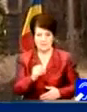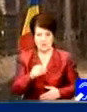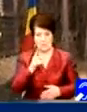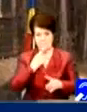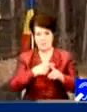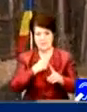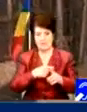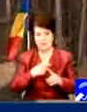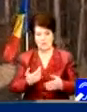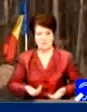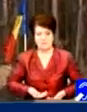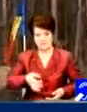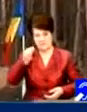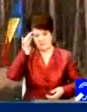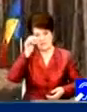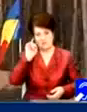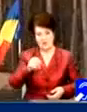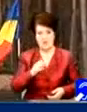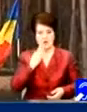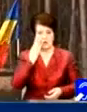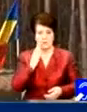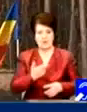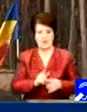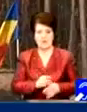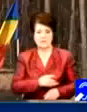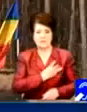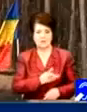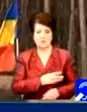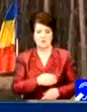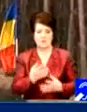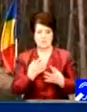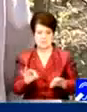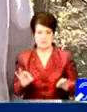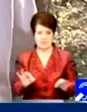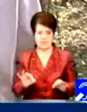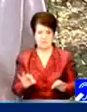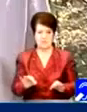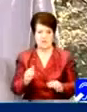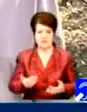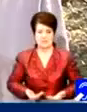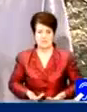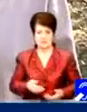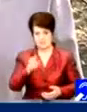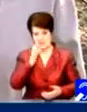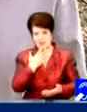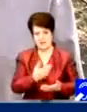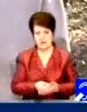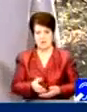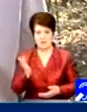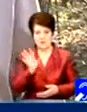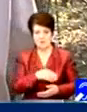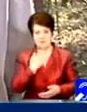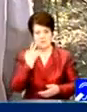vie amintirea acelor români care și-au dorit un singur lucru, să trăiască liber în țara lor. Părinții noștri